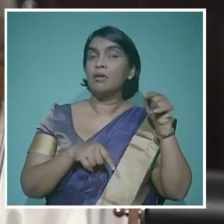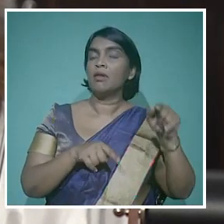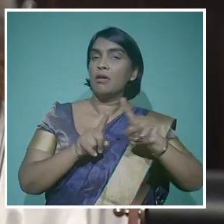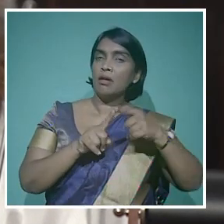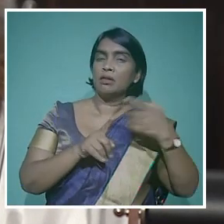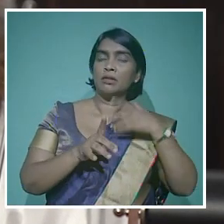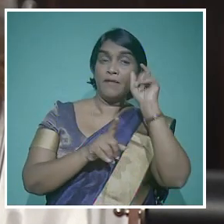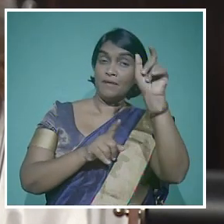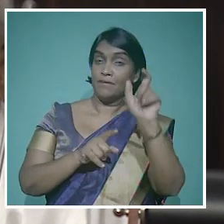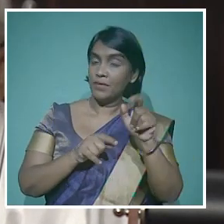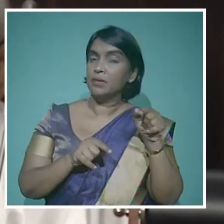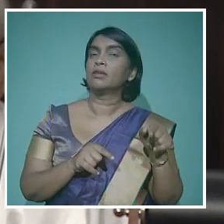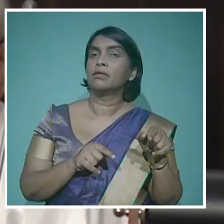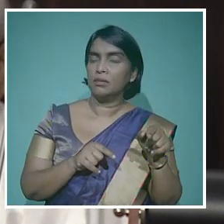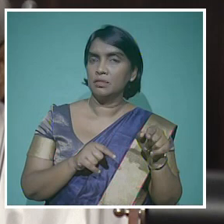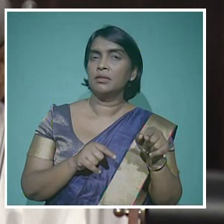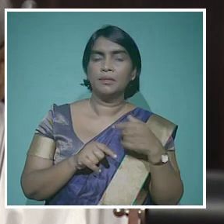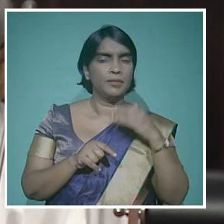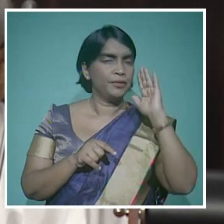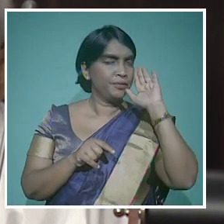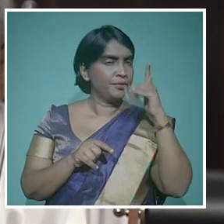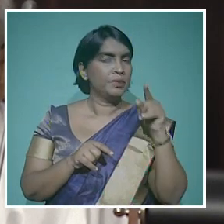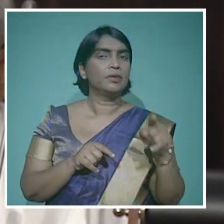විෂය ධාරා ලෙස විශේෂයෙන්ම